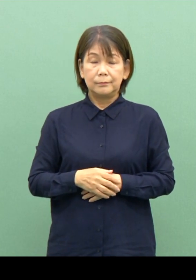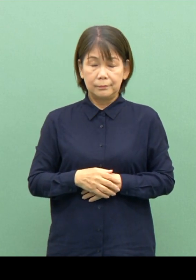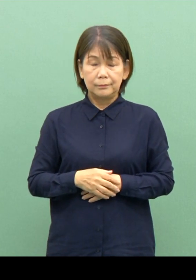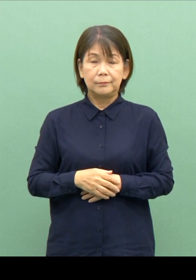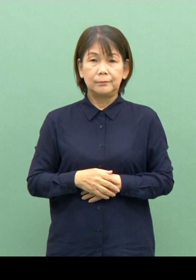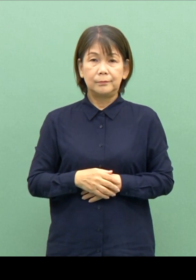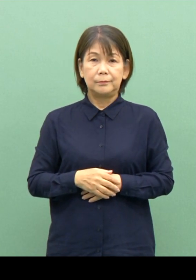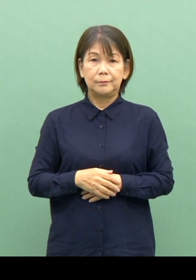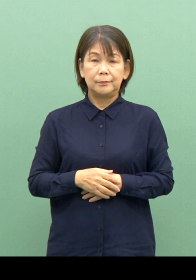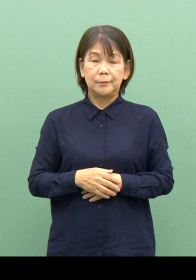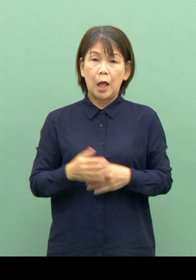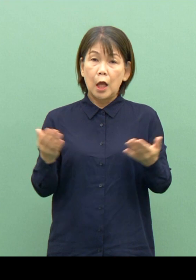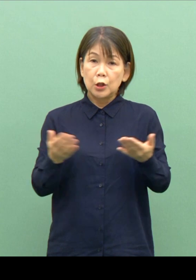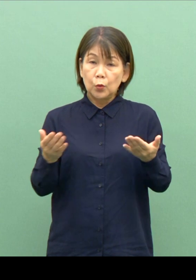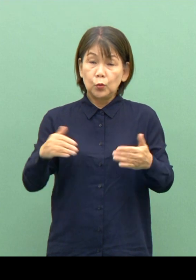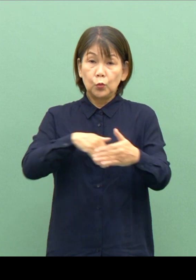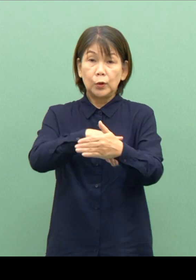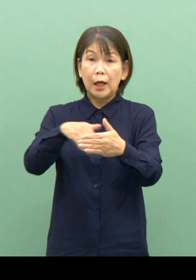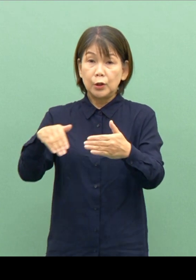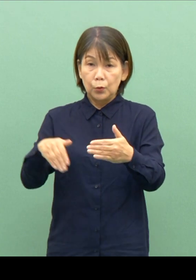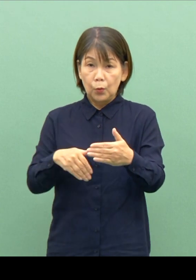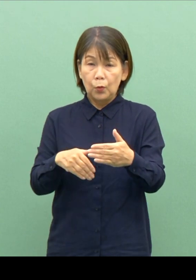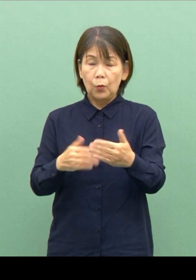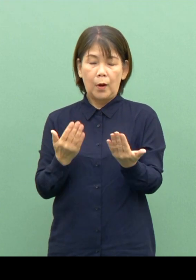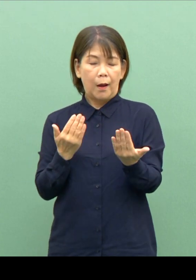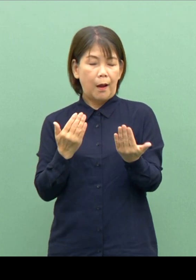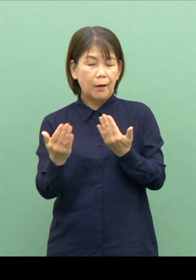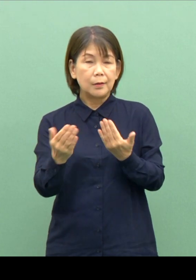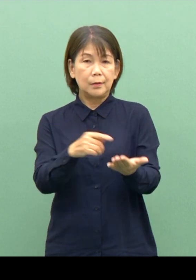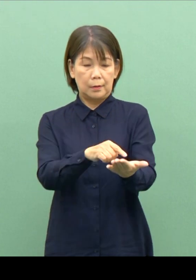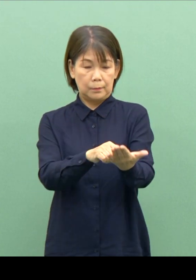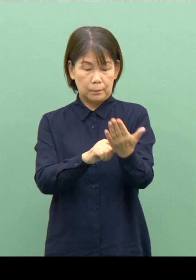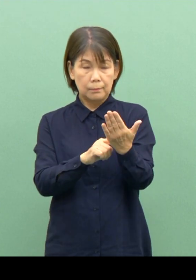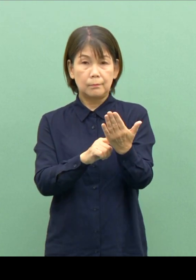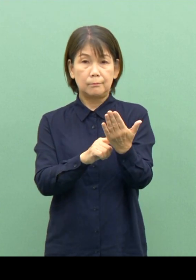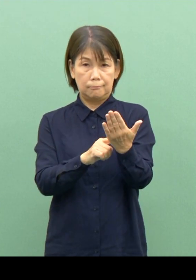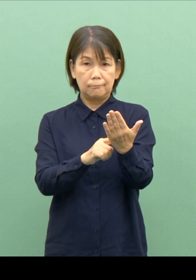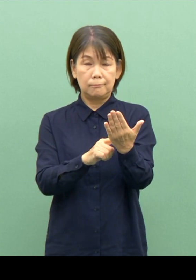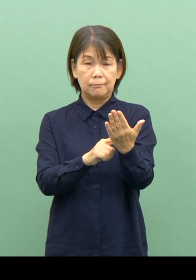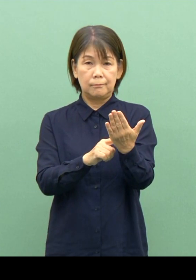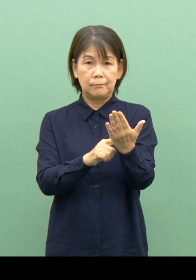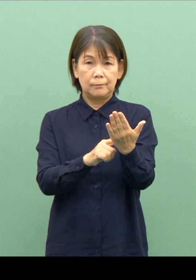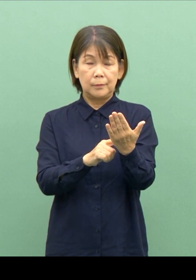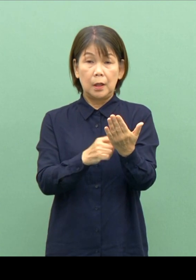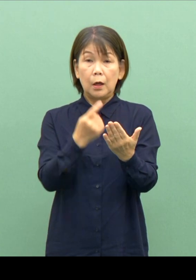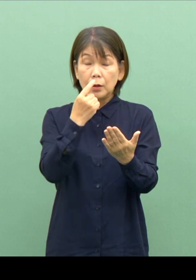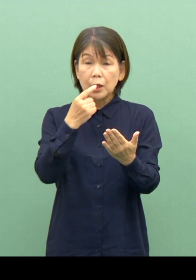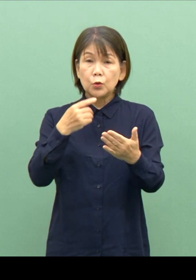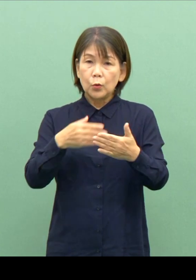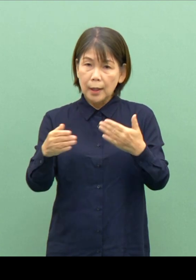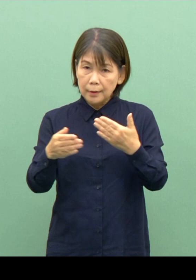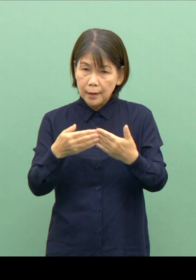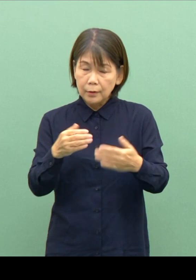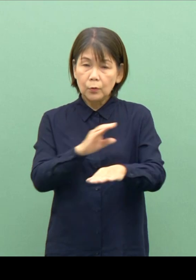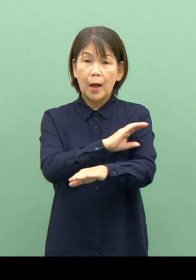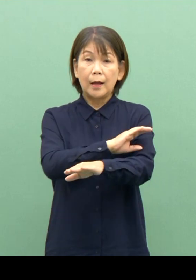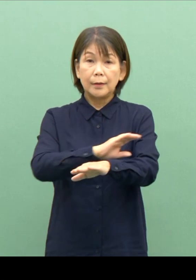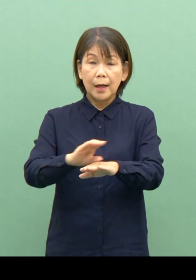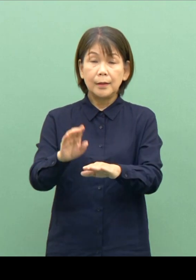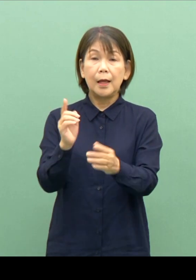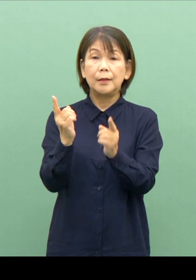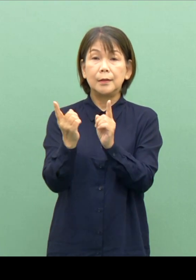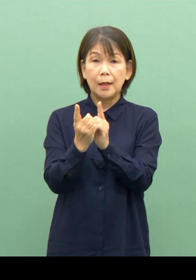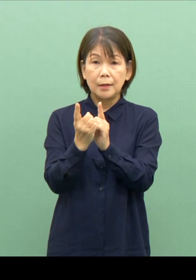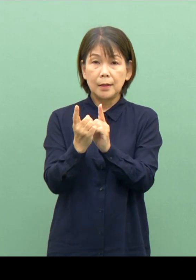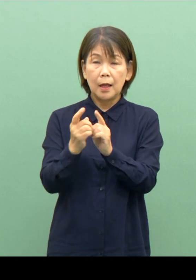非常に仕事の内容が明確で、あと私の経験とかキャリアに対してどういった